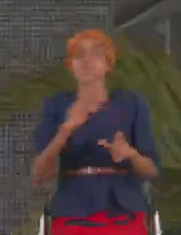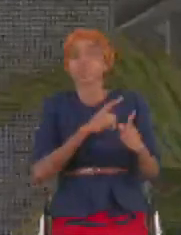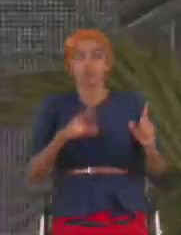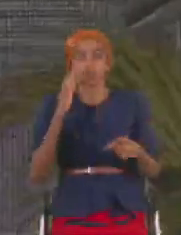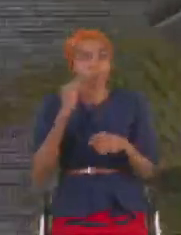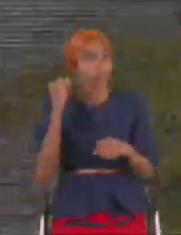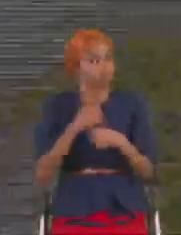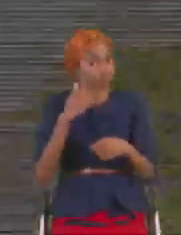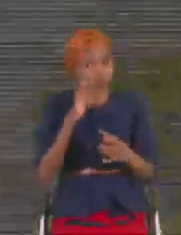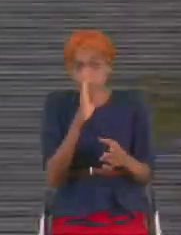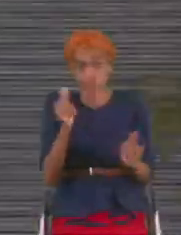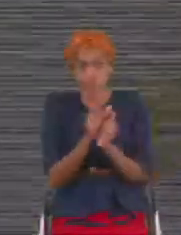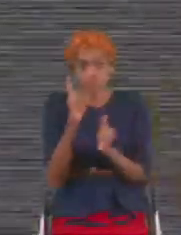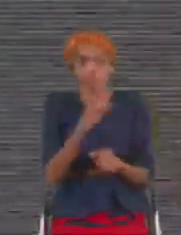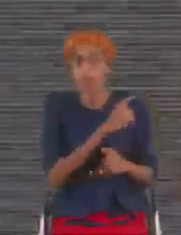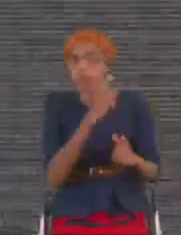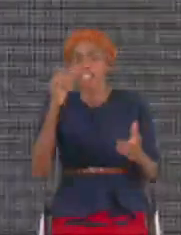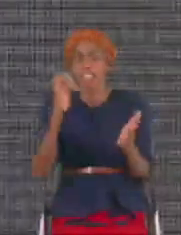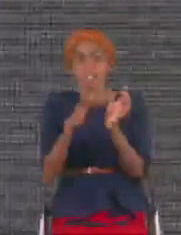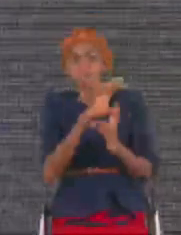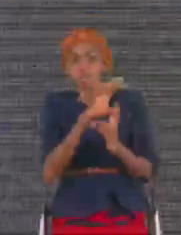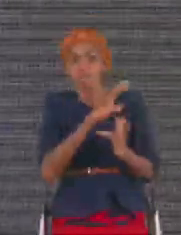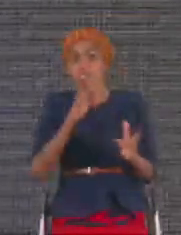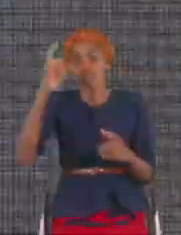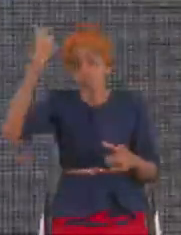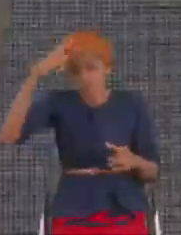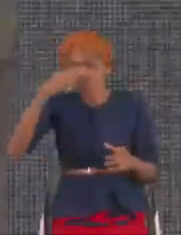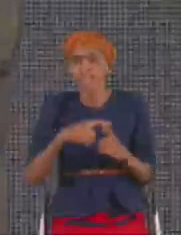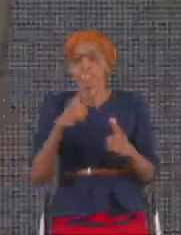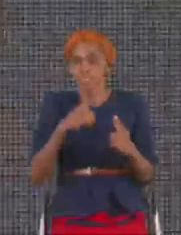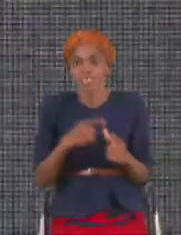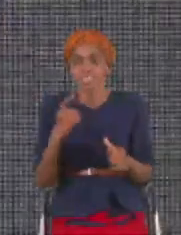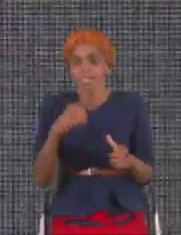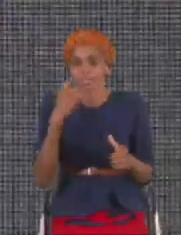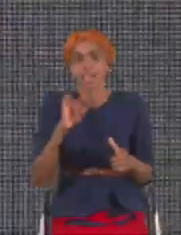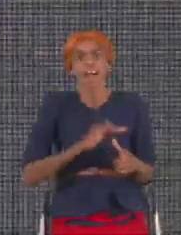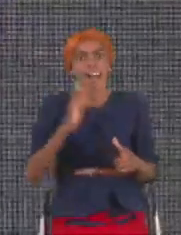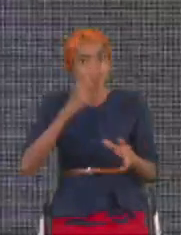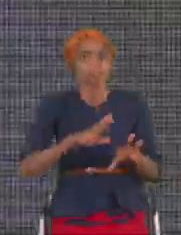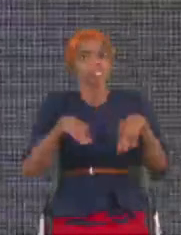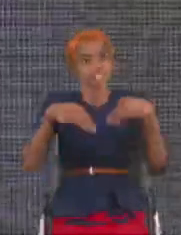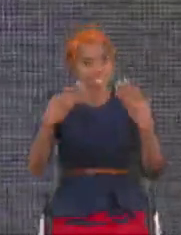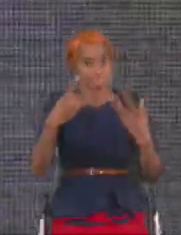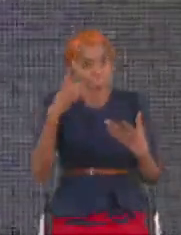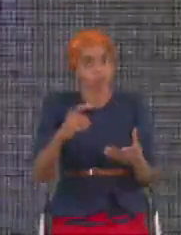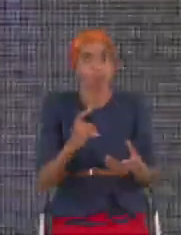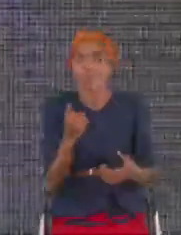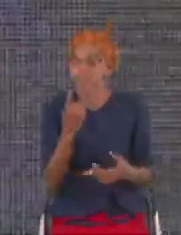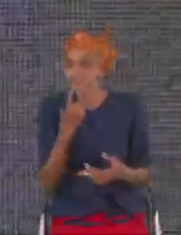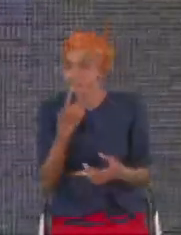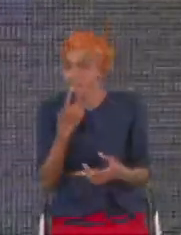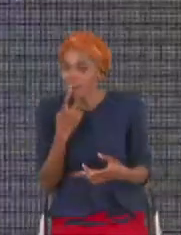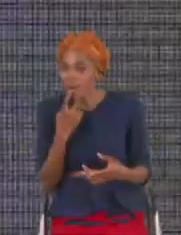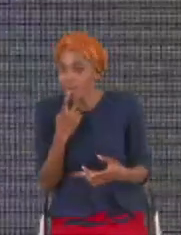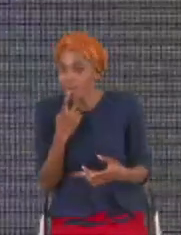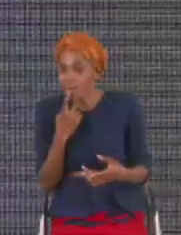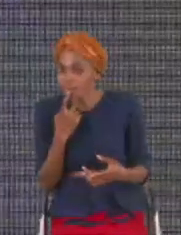toi écrit cet assagissement ai dit je te donnerai une bouche et